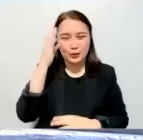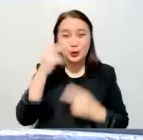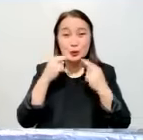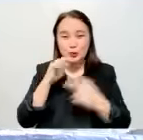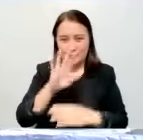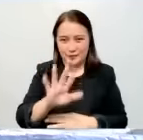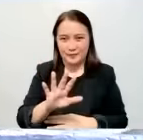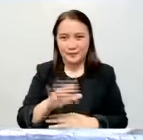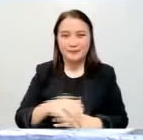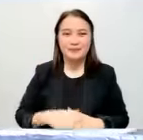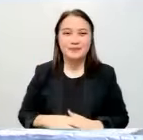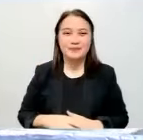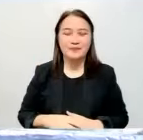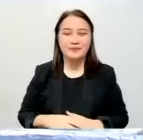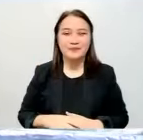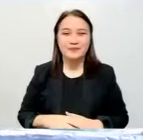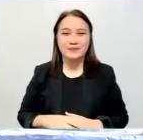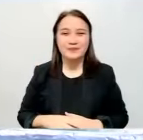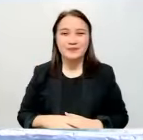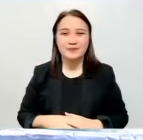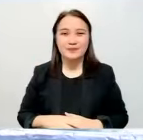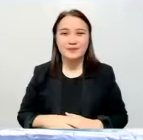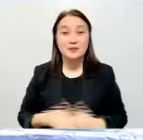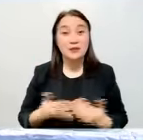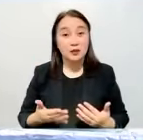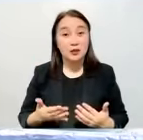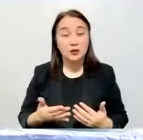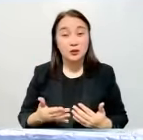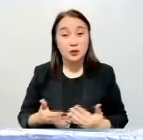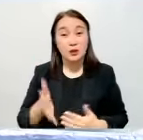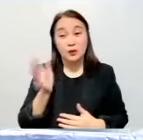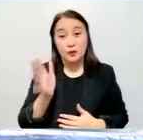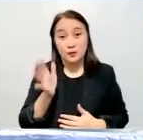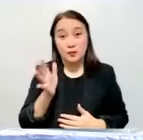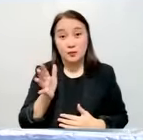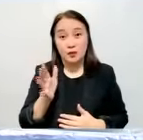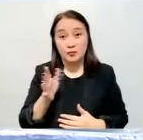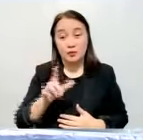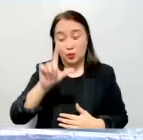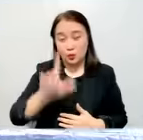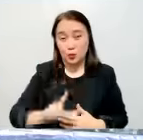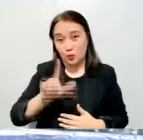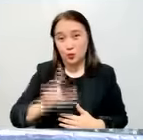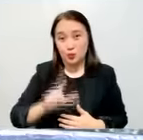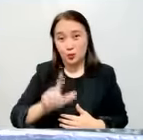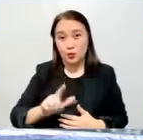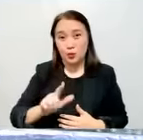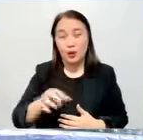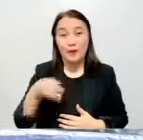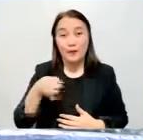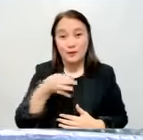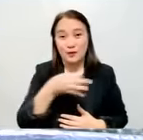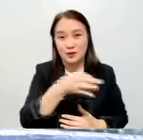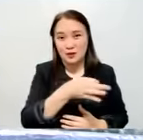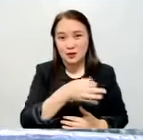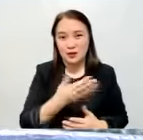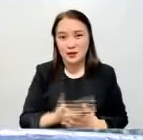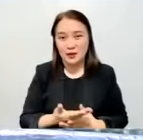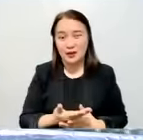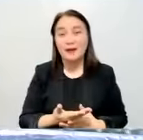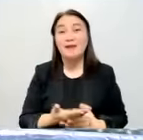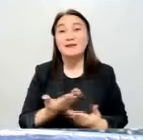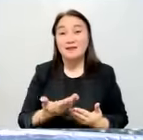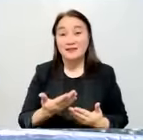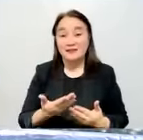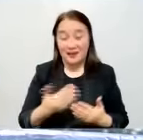5. Hanggang 50 pesos ang ibinagsak ng presyo ng galunggong kasabay ng Kwaresma. Posibleng masundan pa raw yan pero